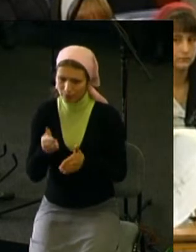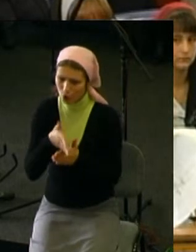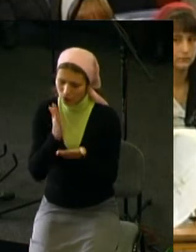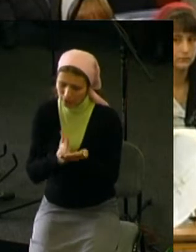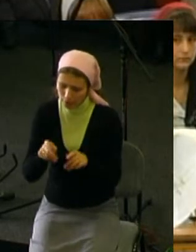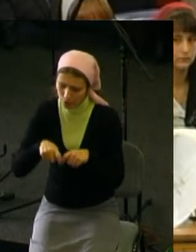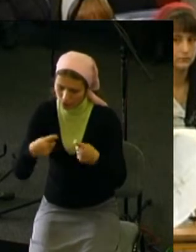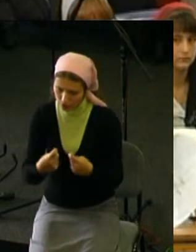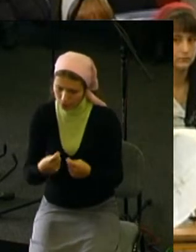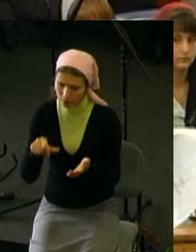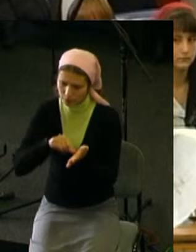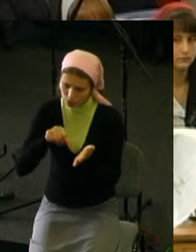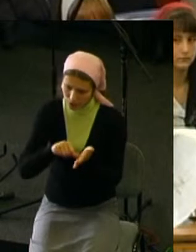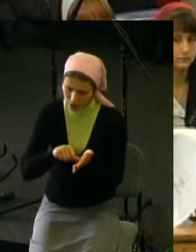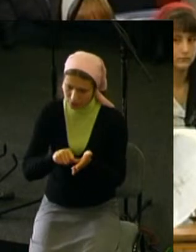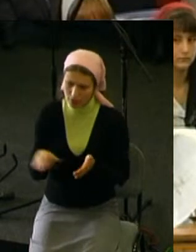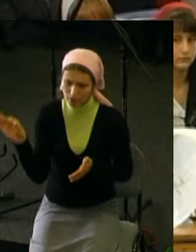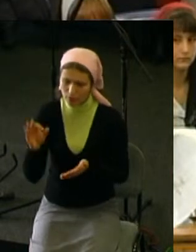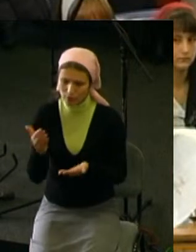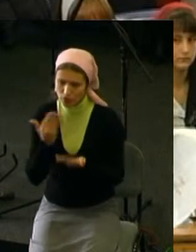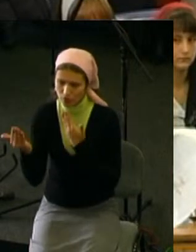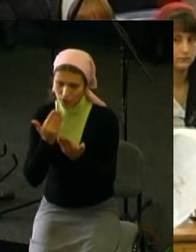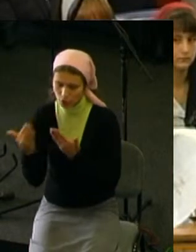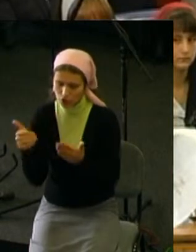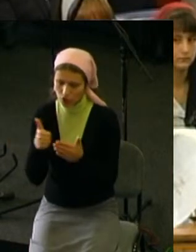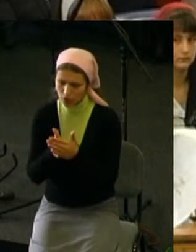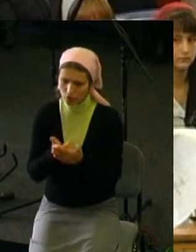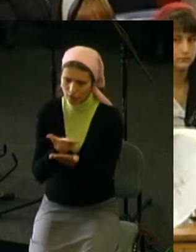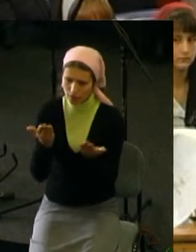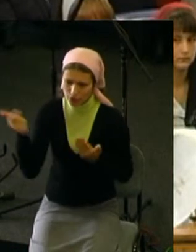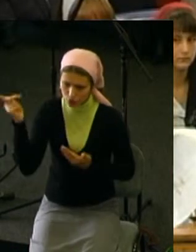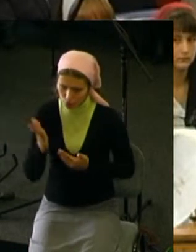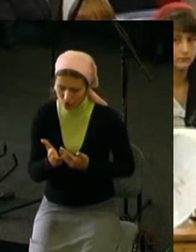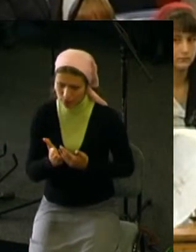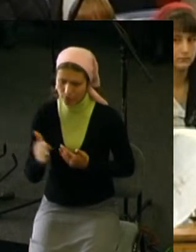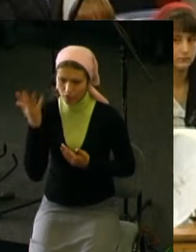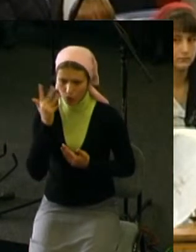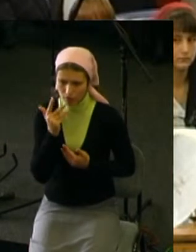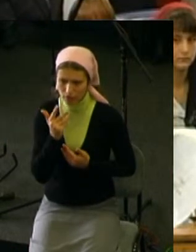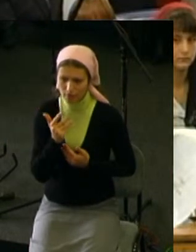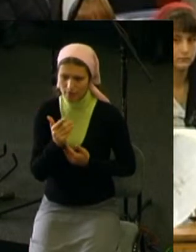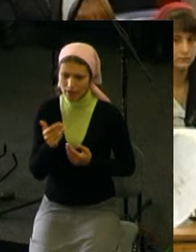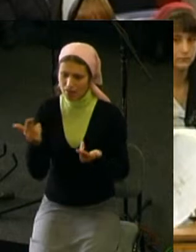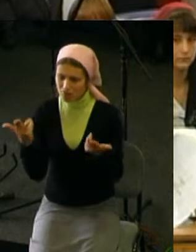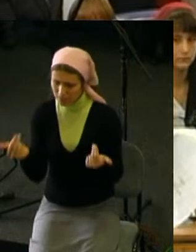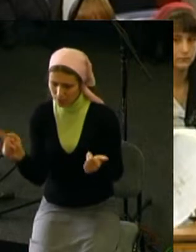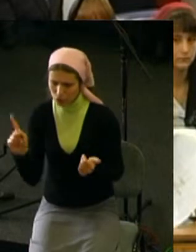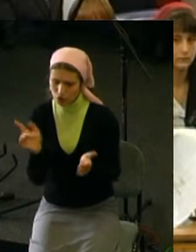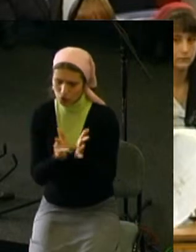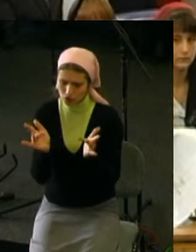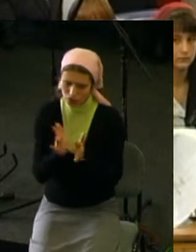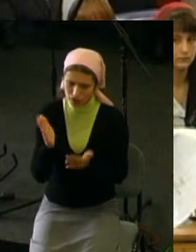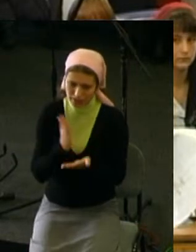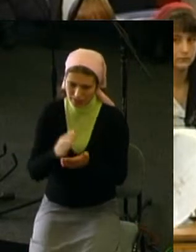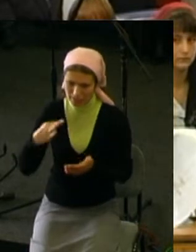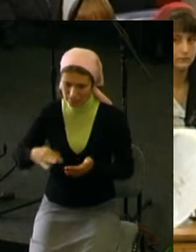хліболамання про причастя і про наше відношення до нашого Господа коли ми визнаємо що Ісус Христос